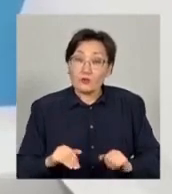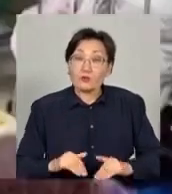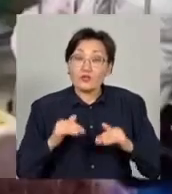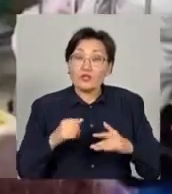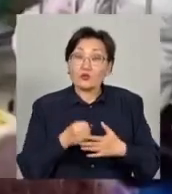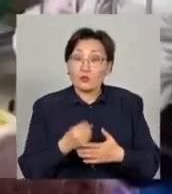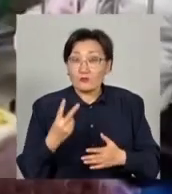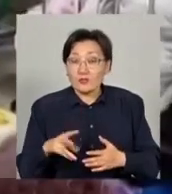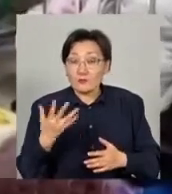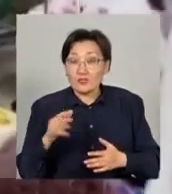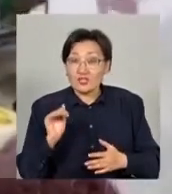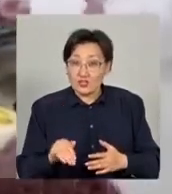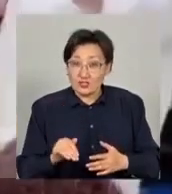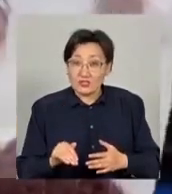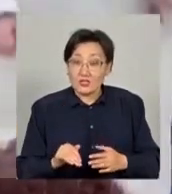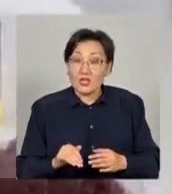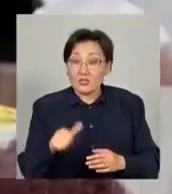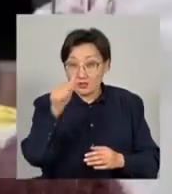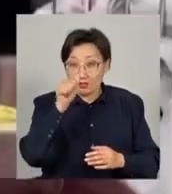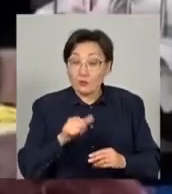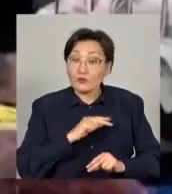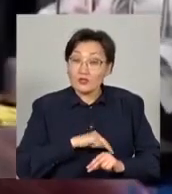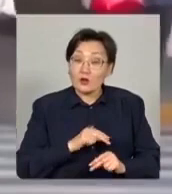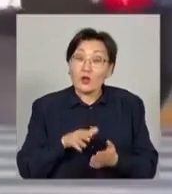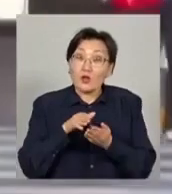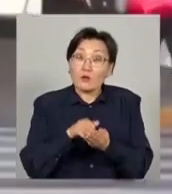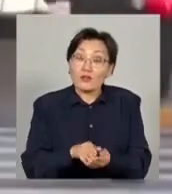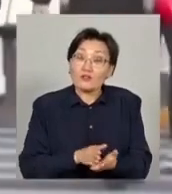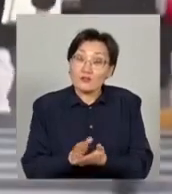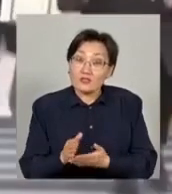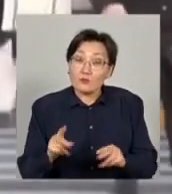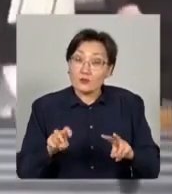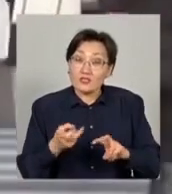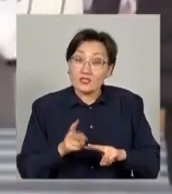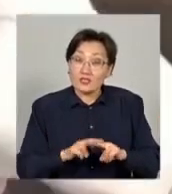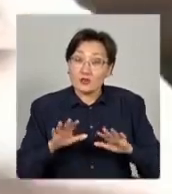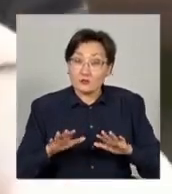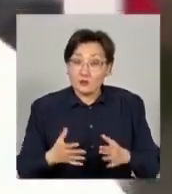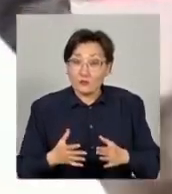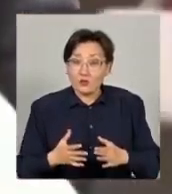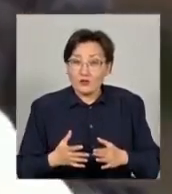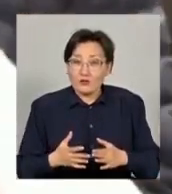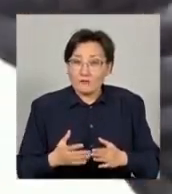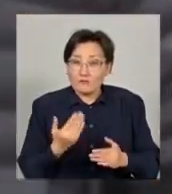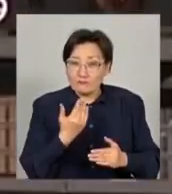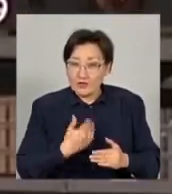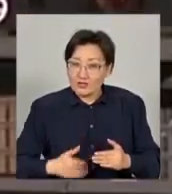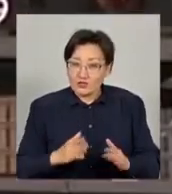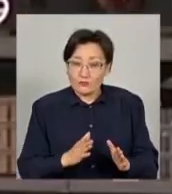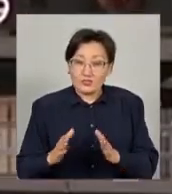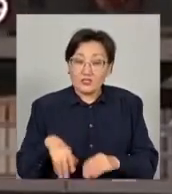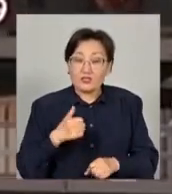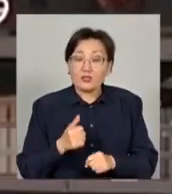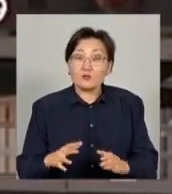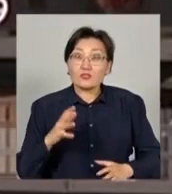до 25 тысяч за месяц. Работники похоронной отрасли назвали это явление параличом системы. В